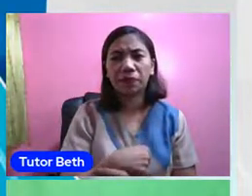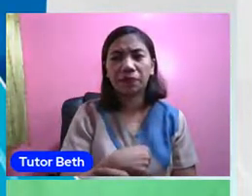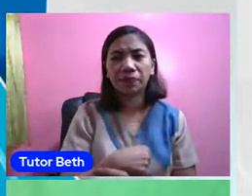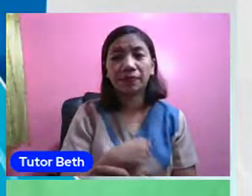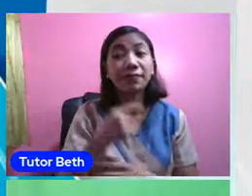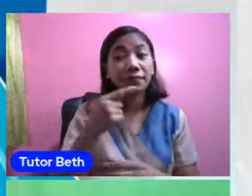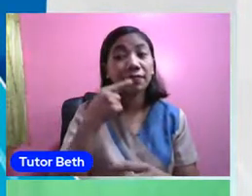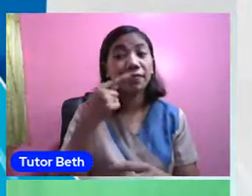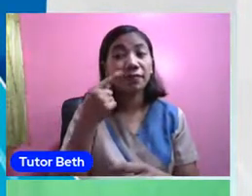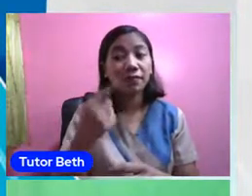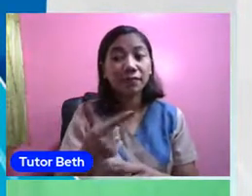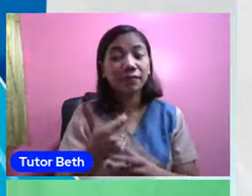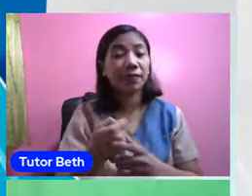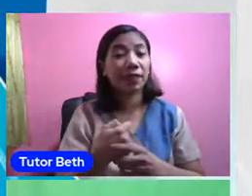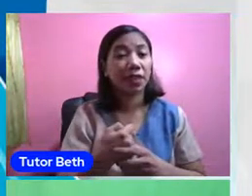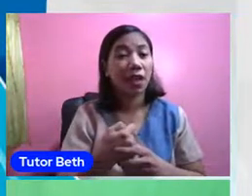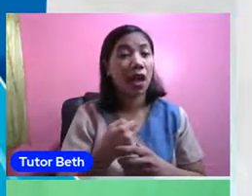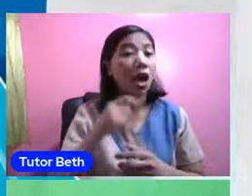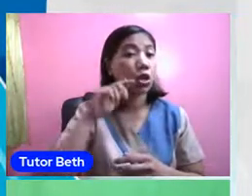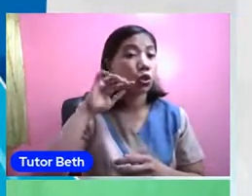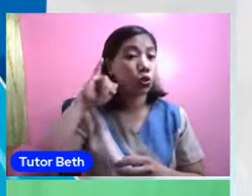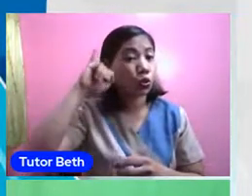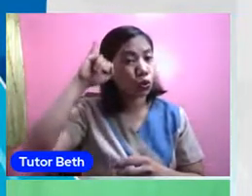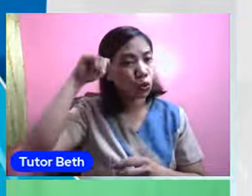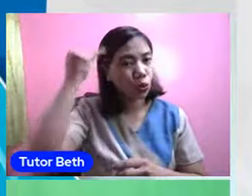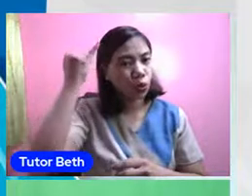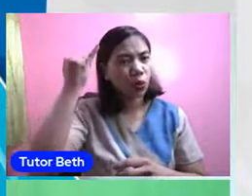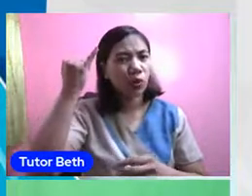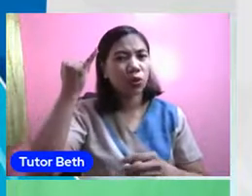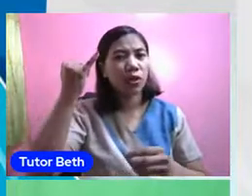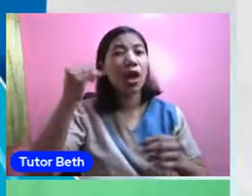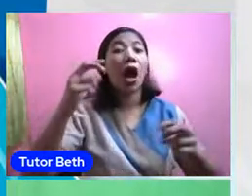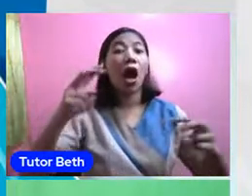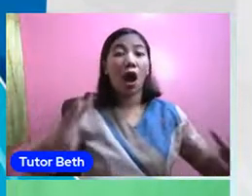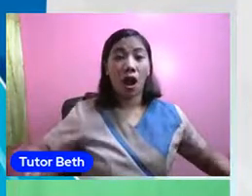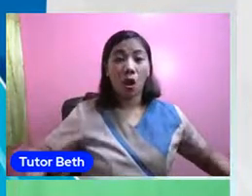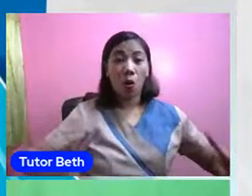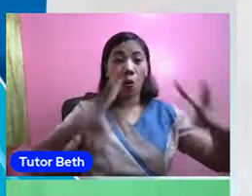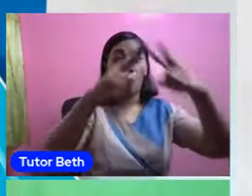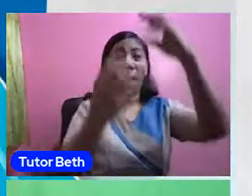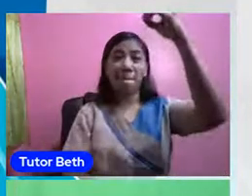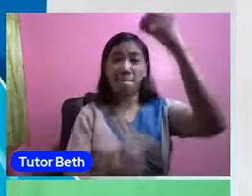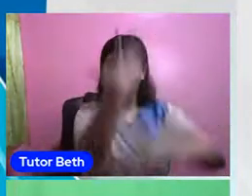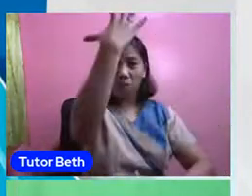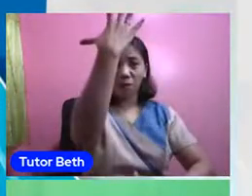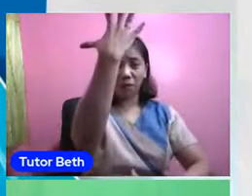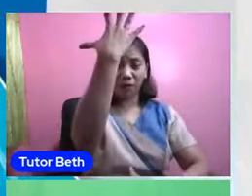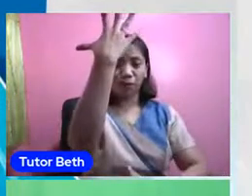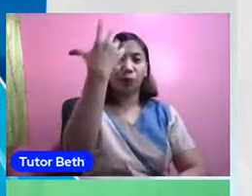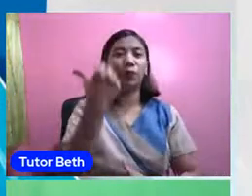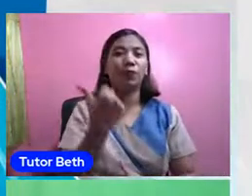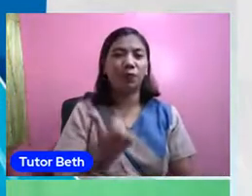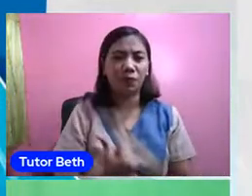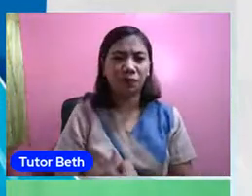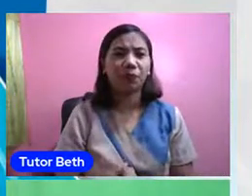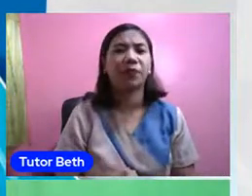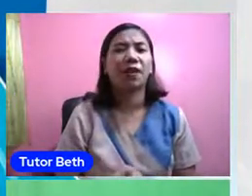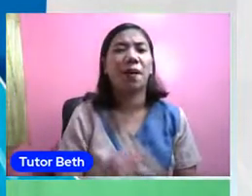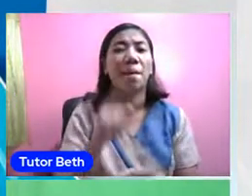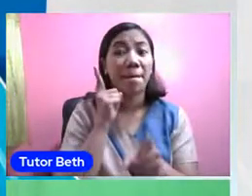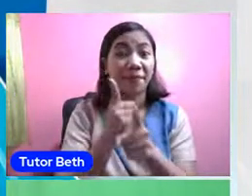Sabi po ni Judah, pagputok ng vulkan o vulkan pagputok. Okay po.